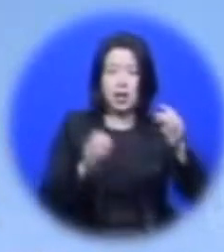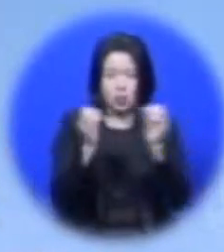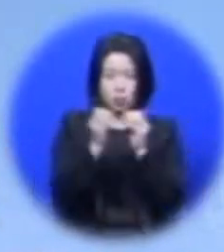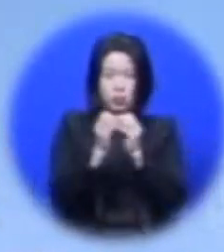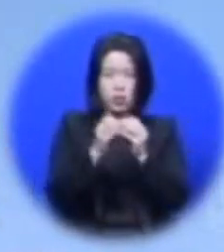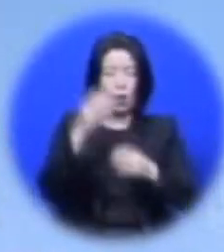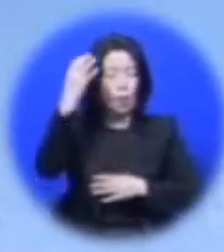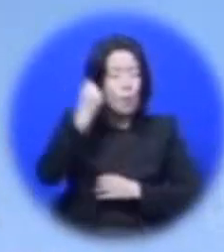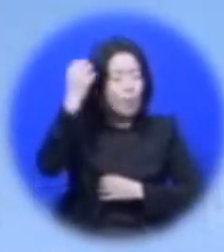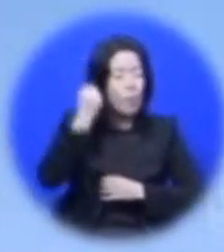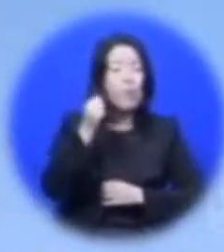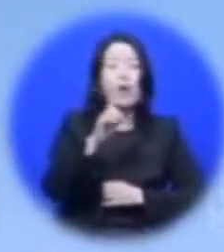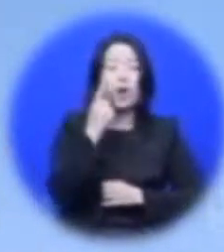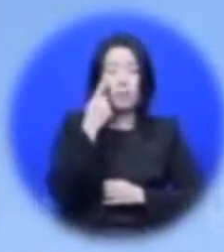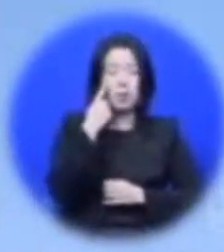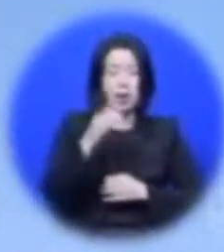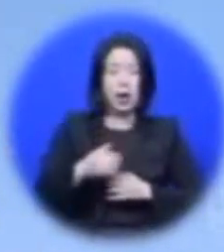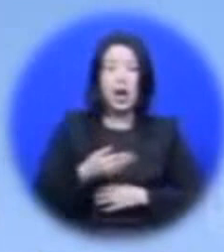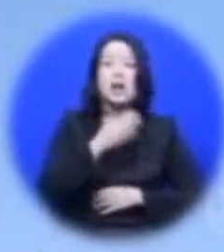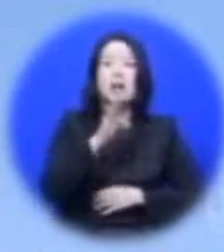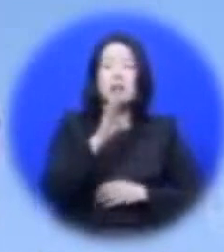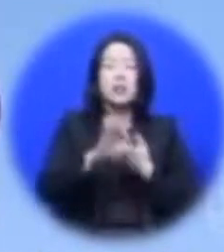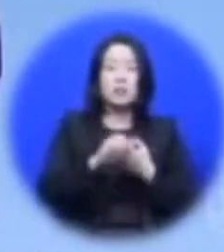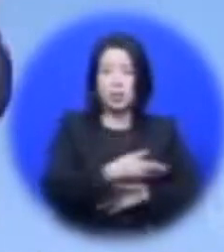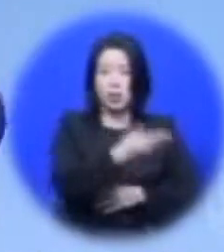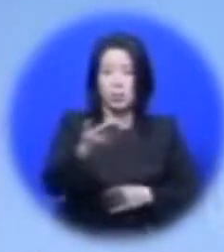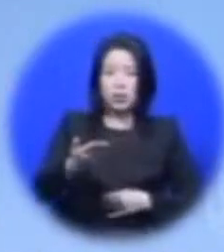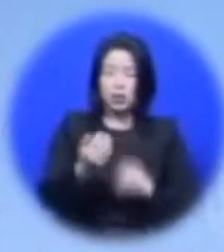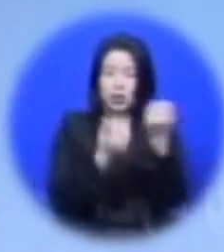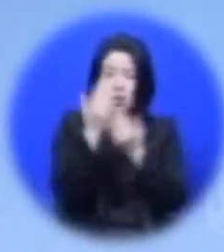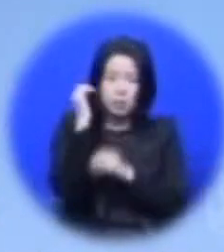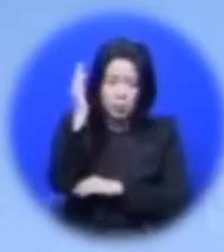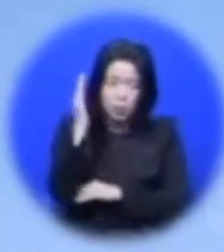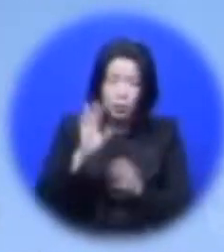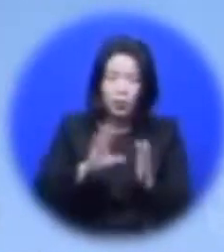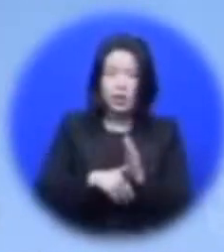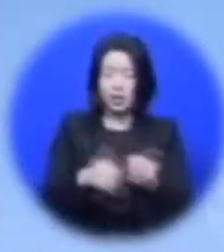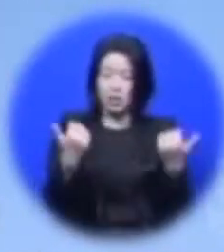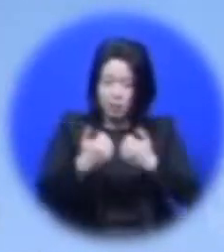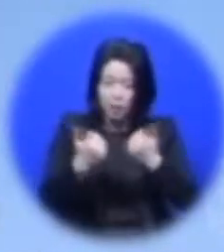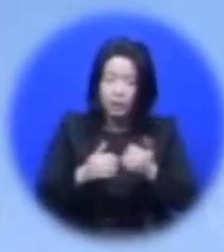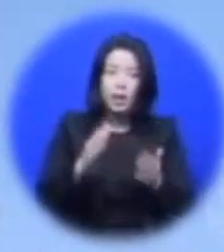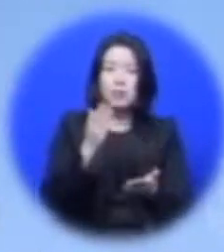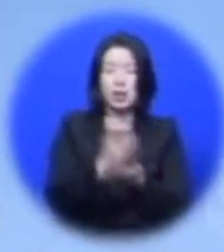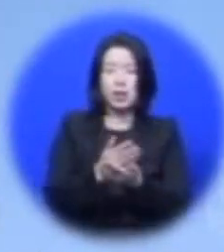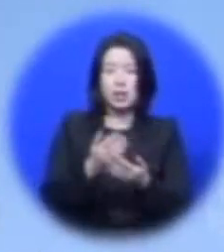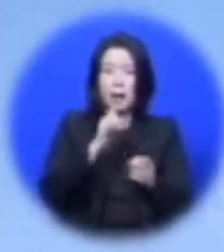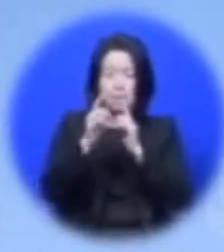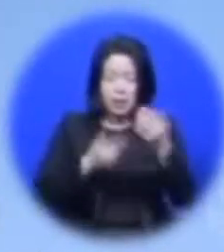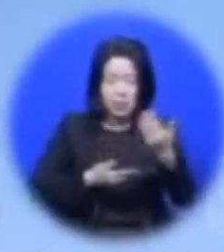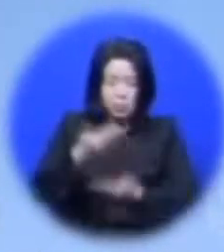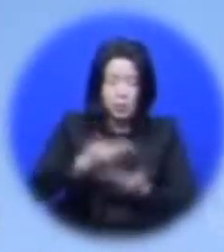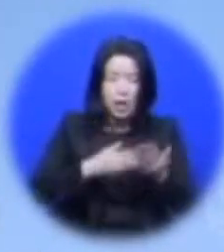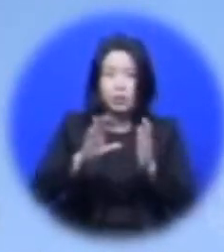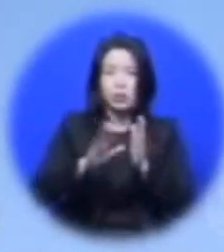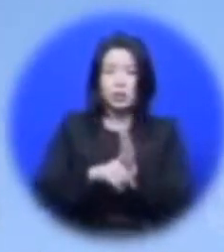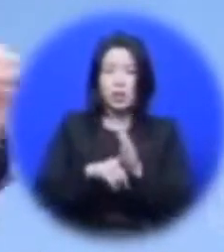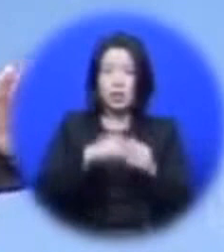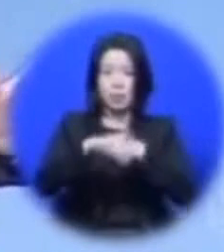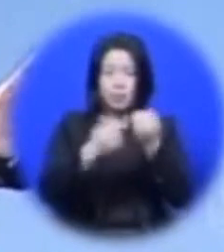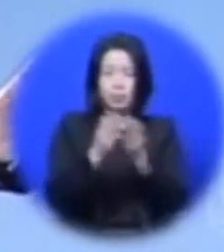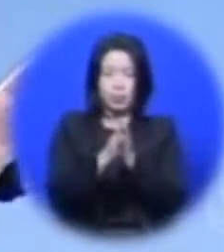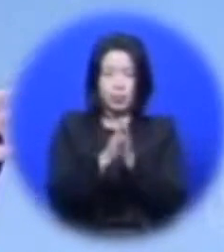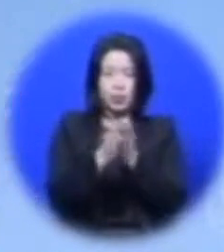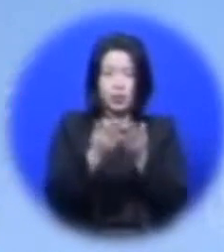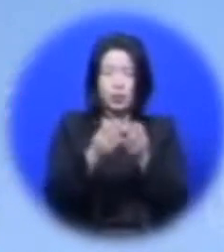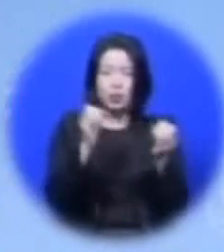300구절만. 그러면 여러분들이 나가서 설교를 하든지 상담을 하든지 뭐 말씀을 나눌 때 성경구절을